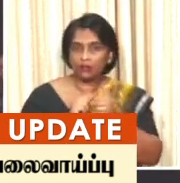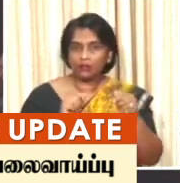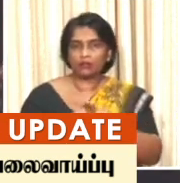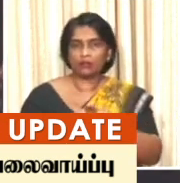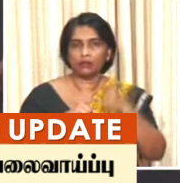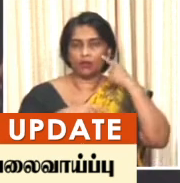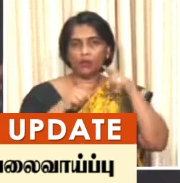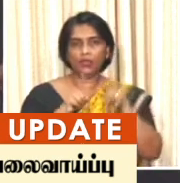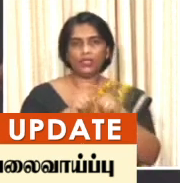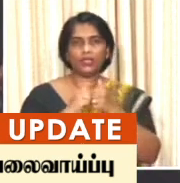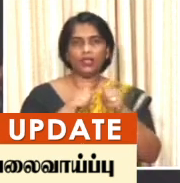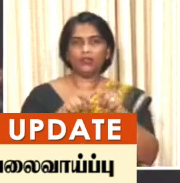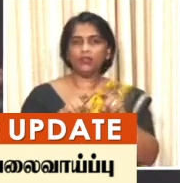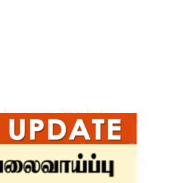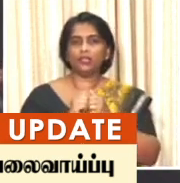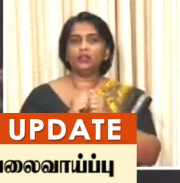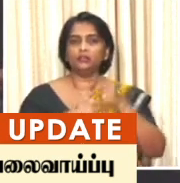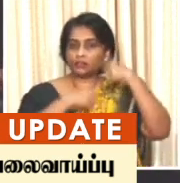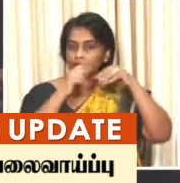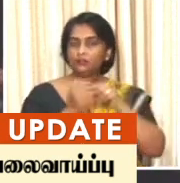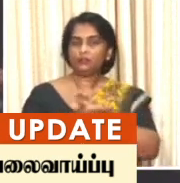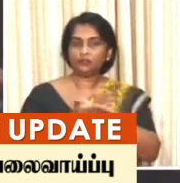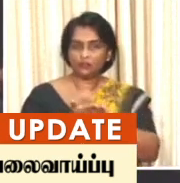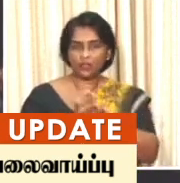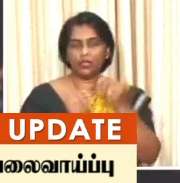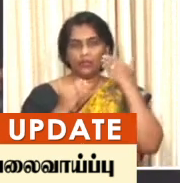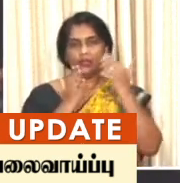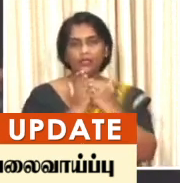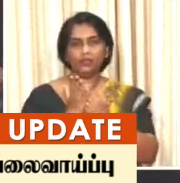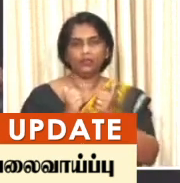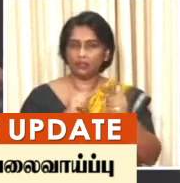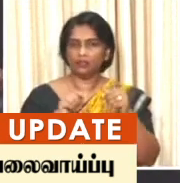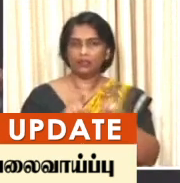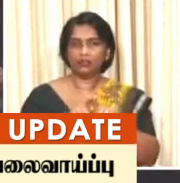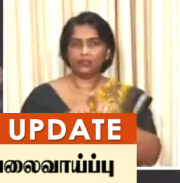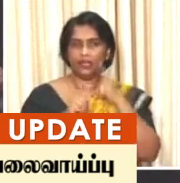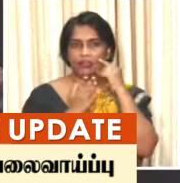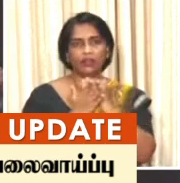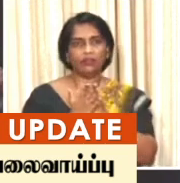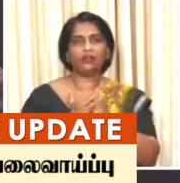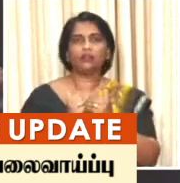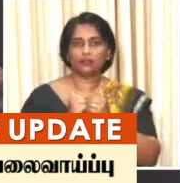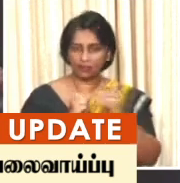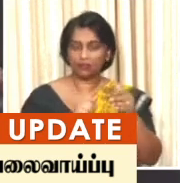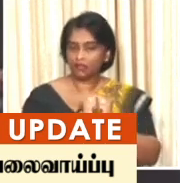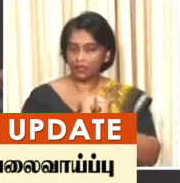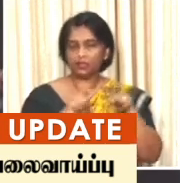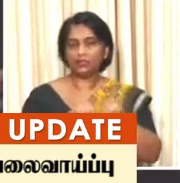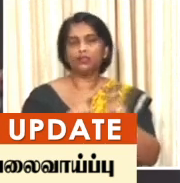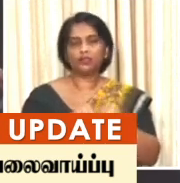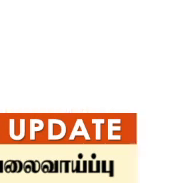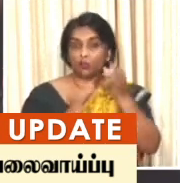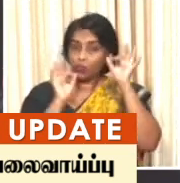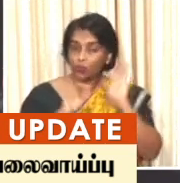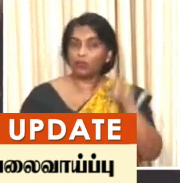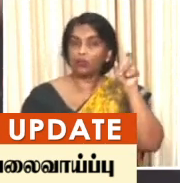ආකාරයක ඔවුන් එහි ඉන්නා වූ කාලය වීසා බලපත්‍රයක් නීත්‍යානුකූලව ලැබෙන ආකාරයට ඔවුන් රැකියාවක යෙදී ඉන්න